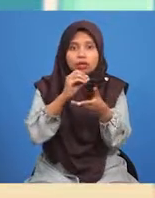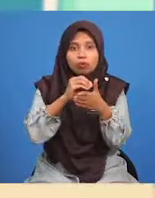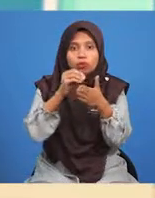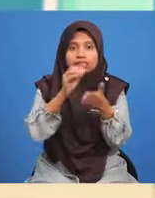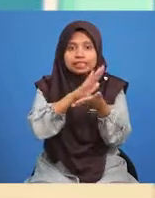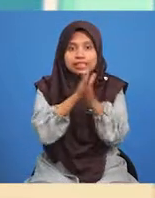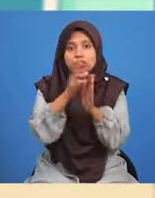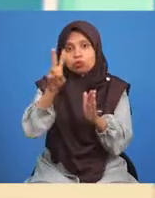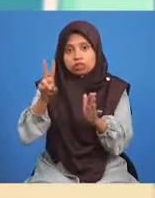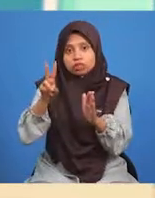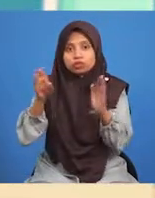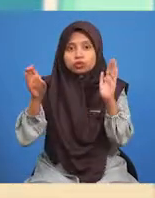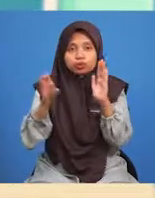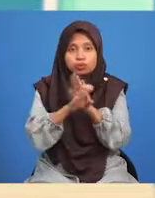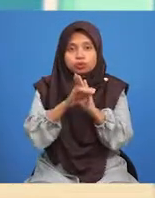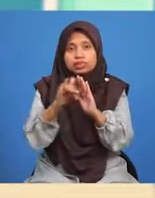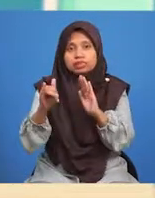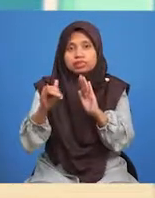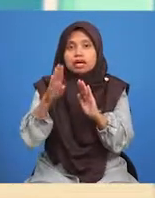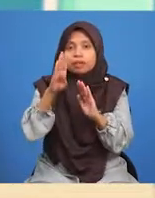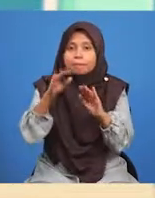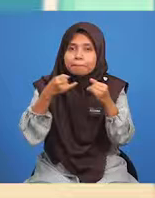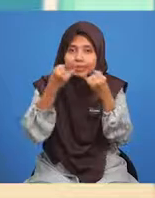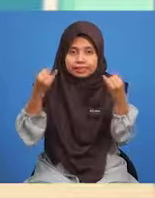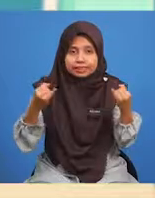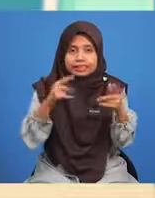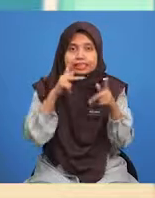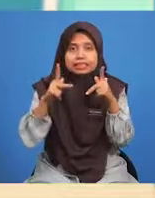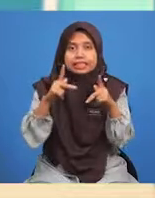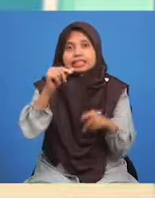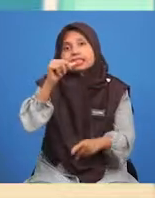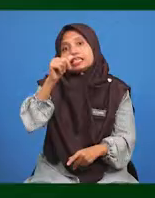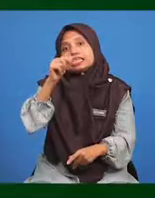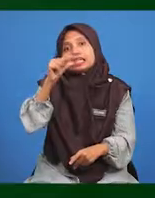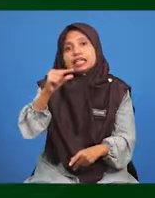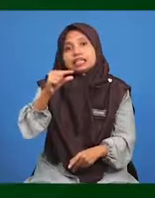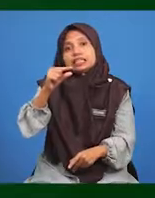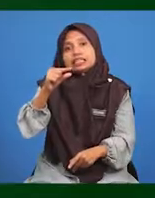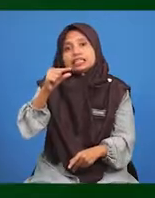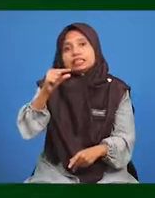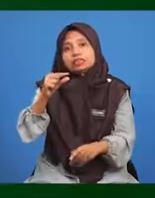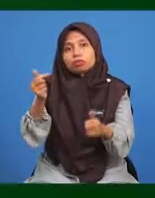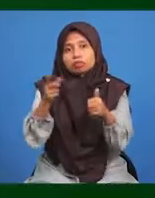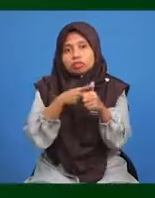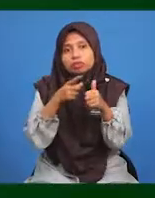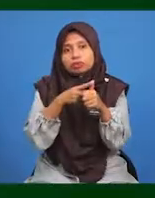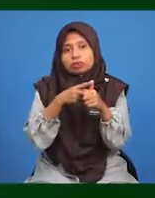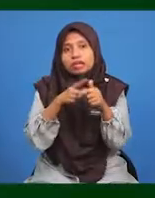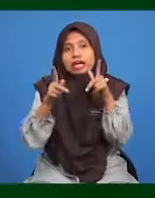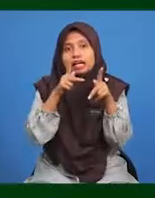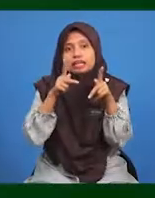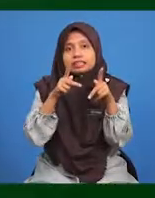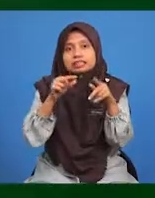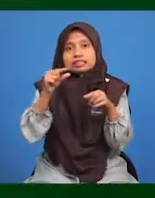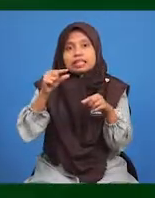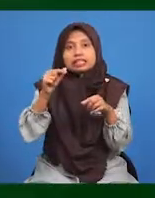empat jenis kata ganda dalam bahasa Melayu, iaitu pertama, kata ganda